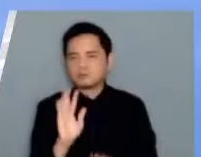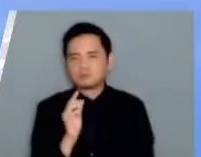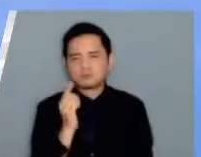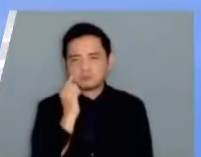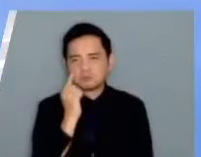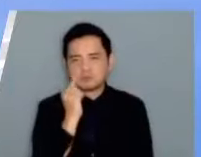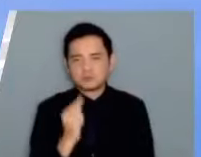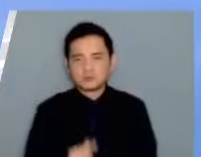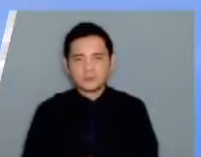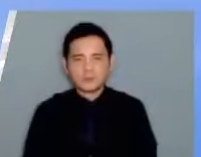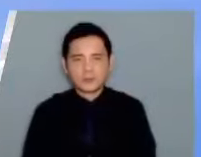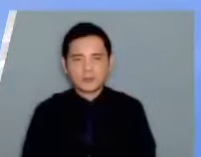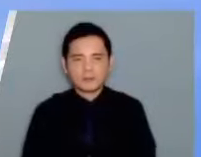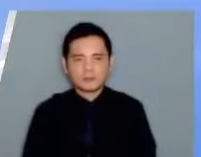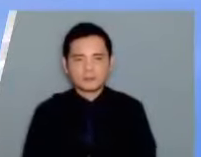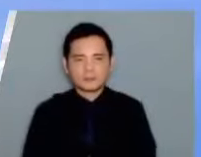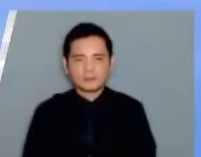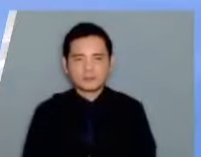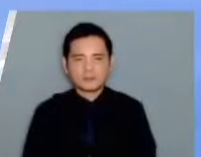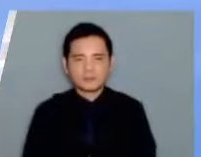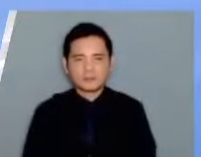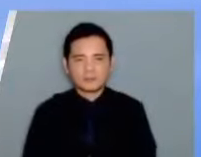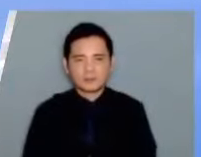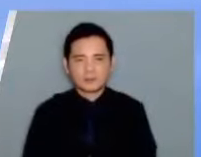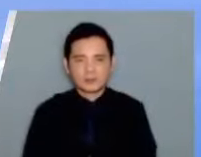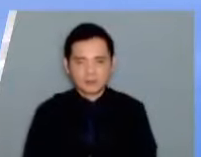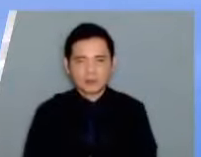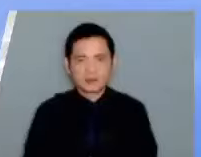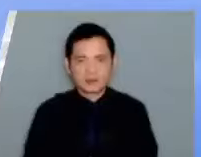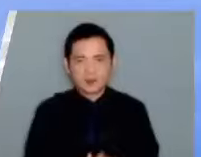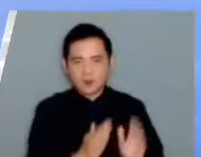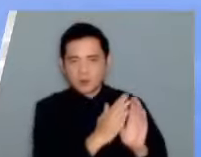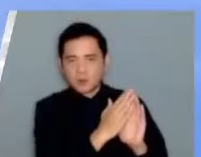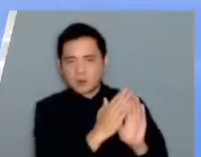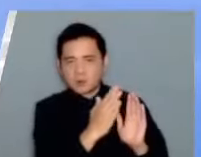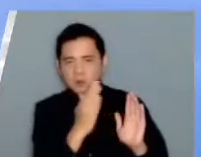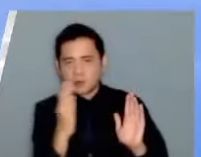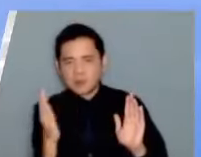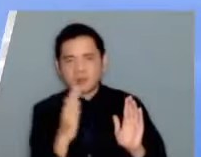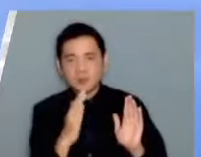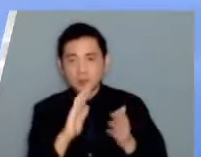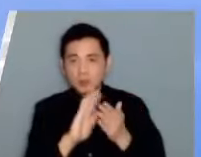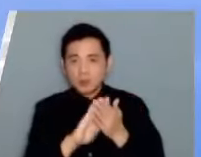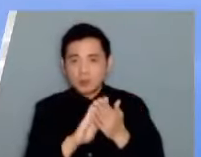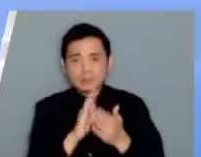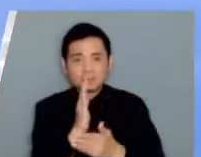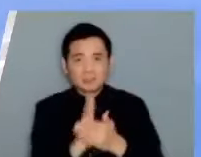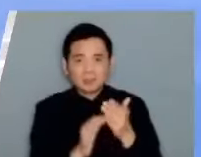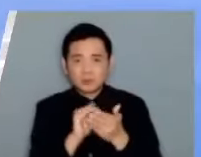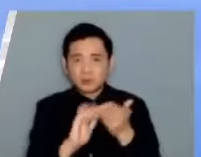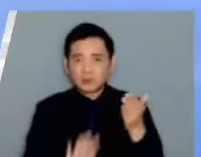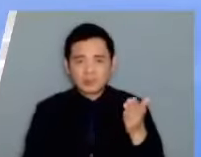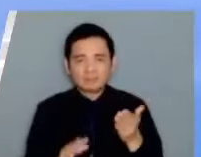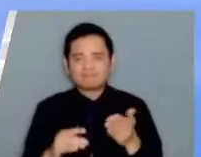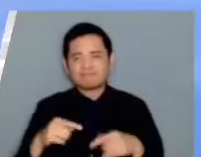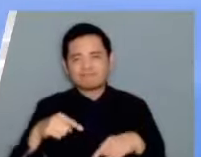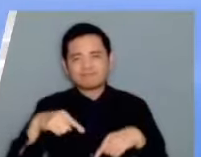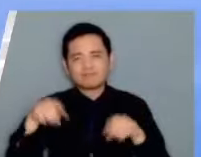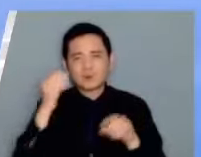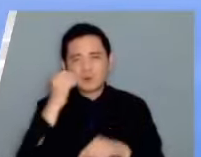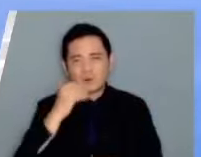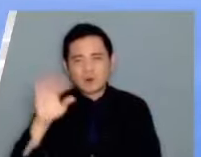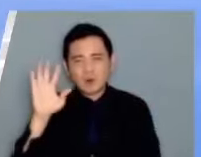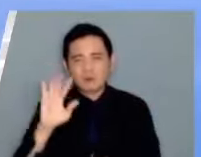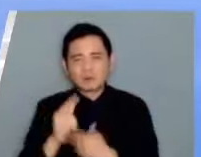hindi pa man nangangalahati ang unang araw ng pasukan naku pinauwi na po ang mga estudyante sa ilang lugar sa Laguna dahil sa